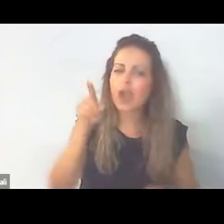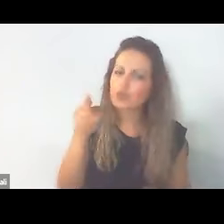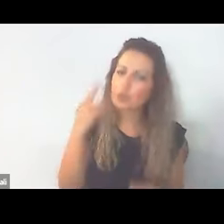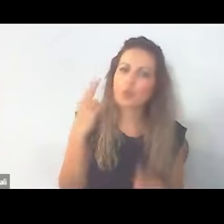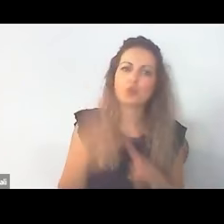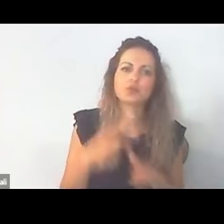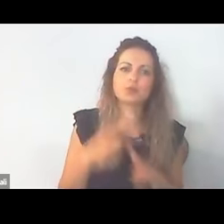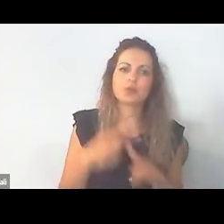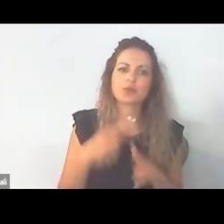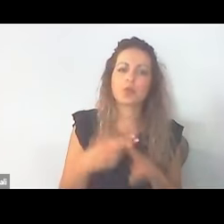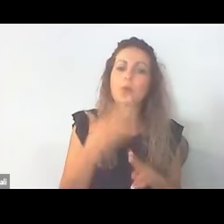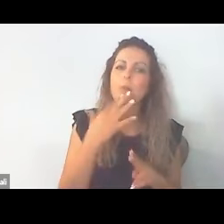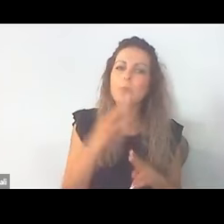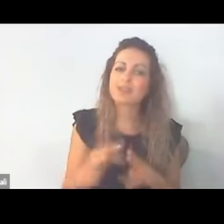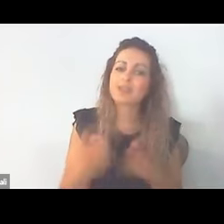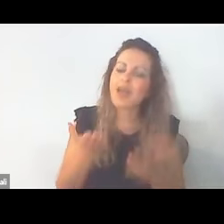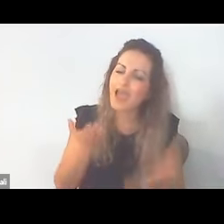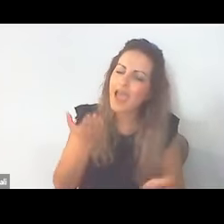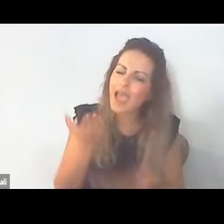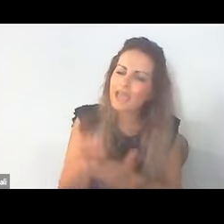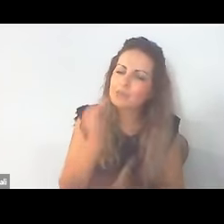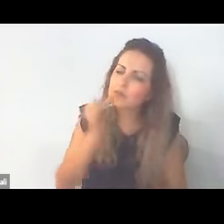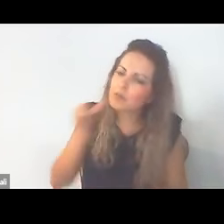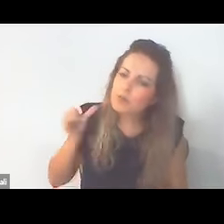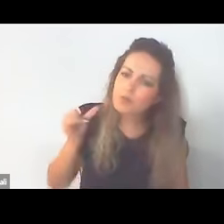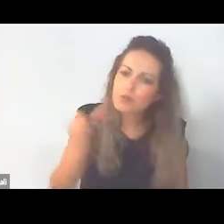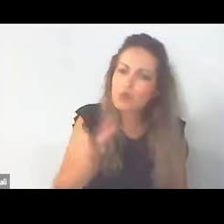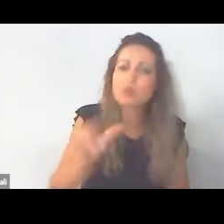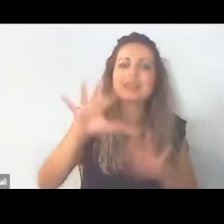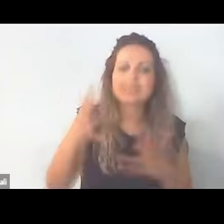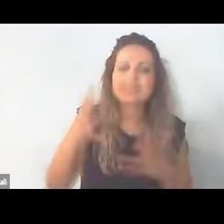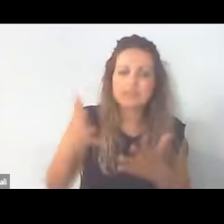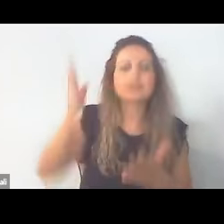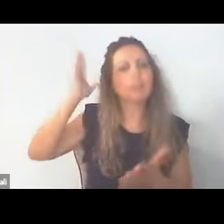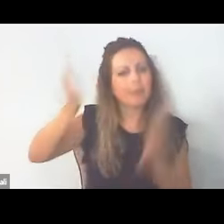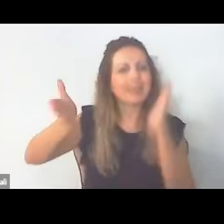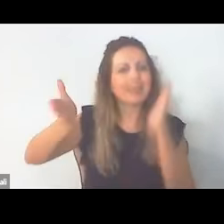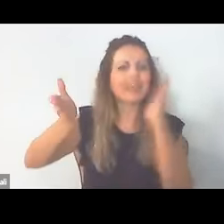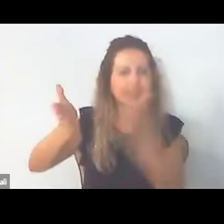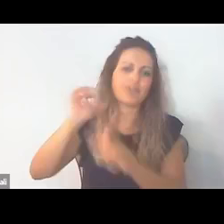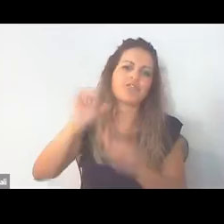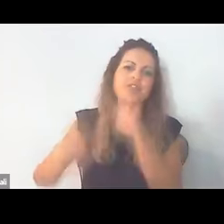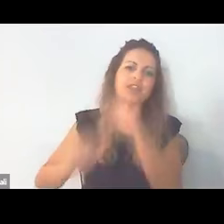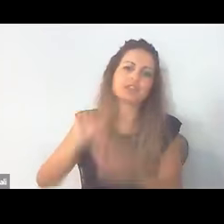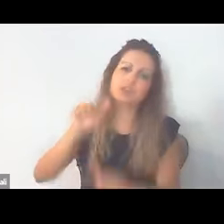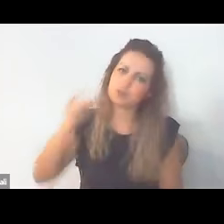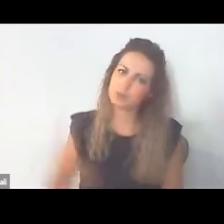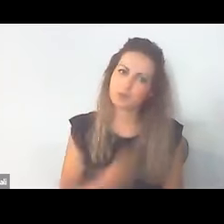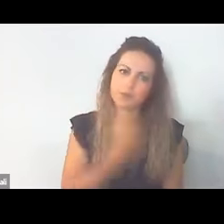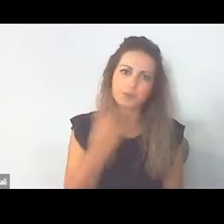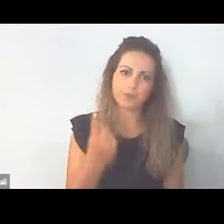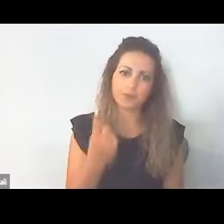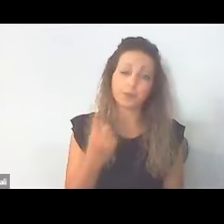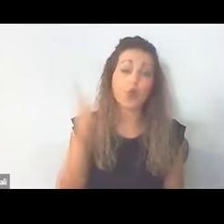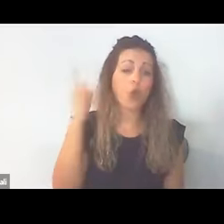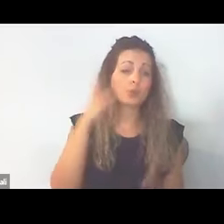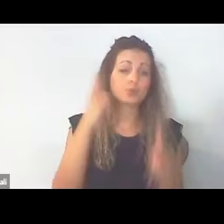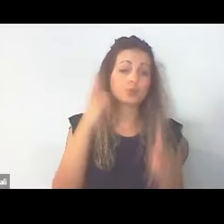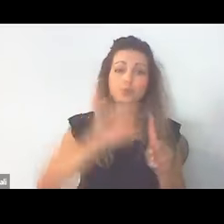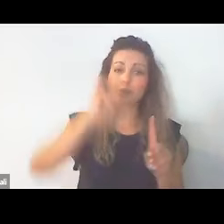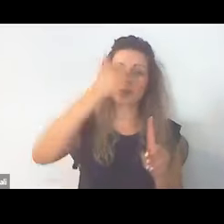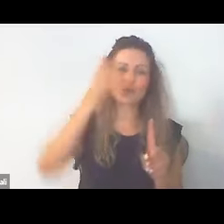πάγιο αίτημα του φεμινιστικού κινήματος. Νομίζω ότι η Ειρήνη περιέγραψε πάρα πολύ